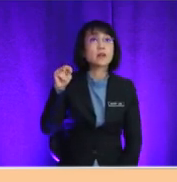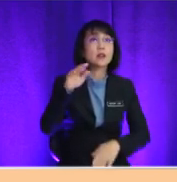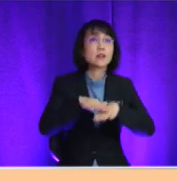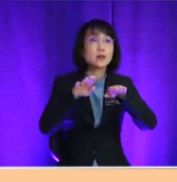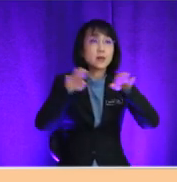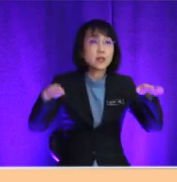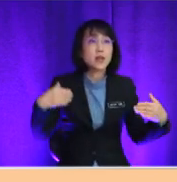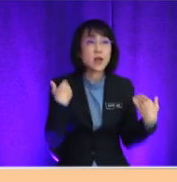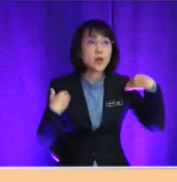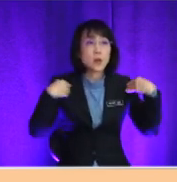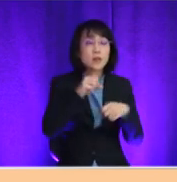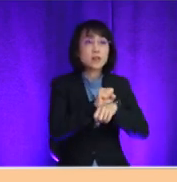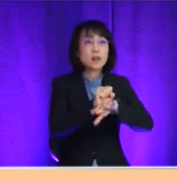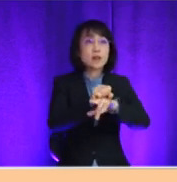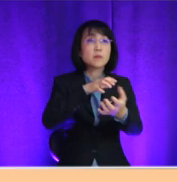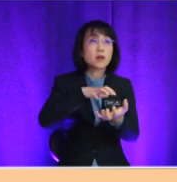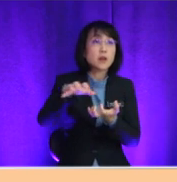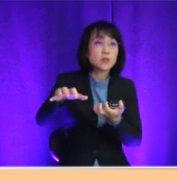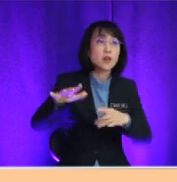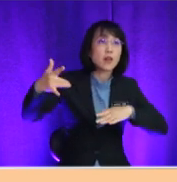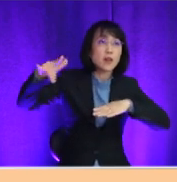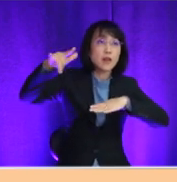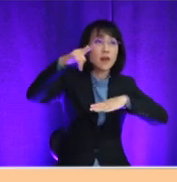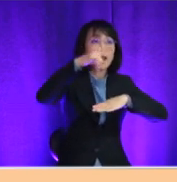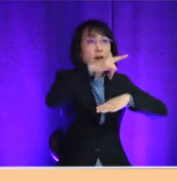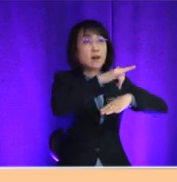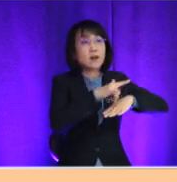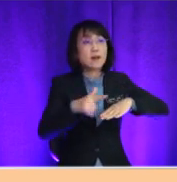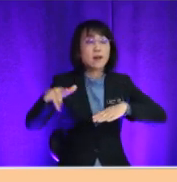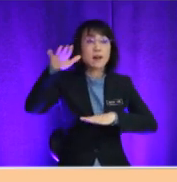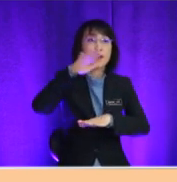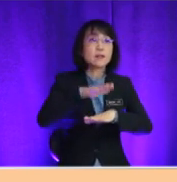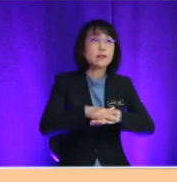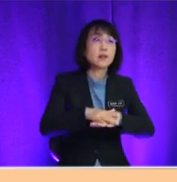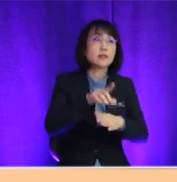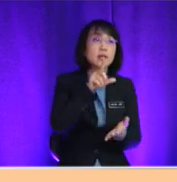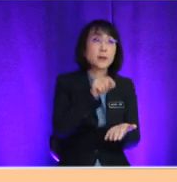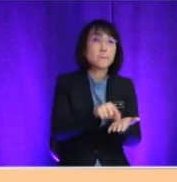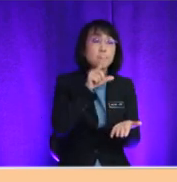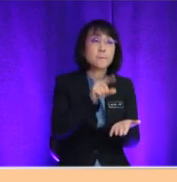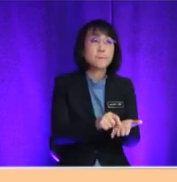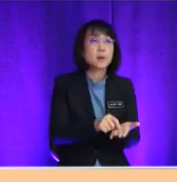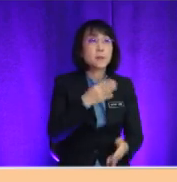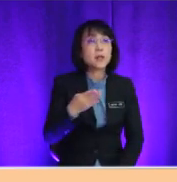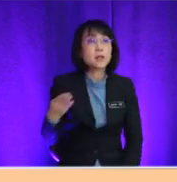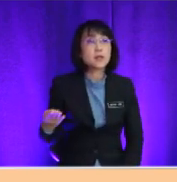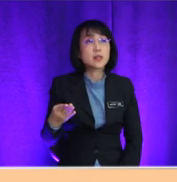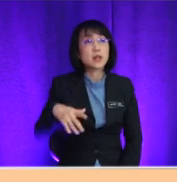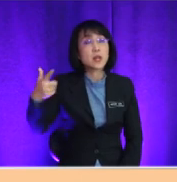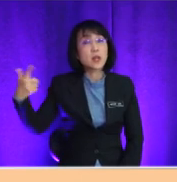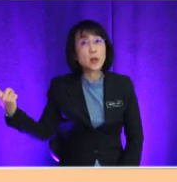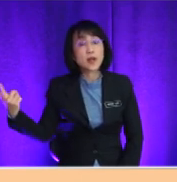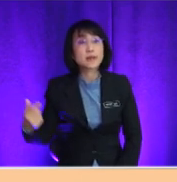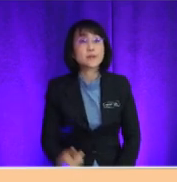yaitu lalat yang betul banget di atas meja kemudian benda asing jadi benda asing tadi Sebenarnya ada dua